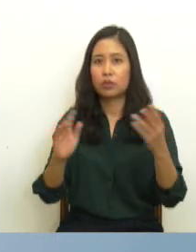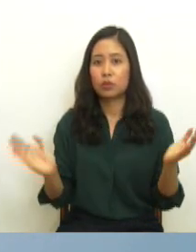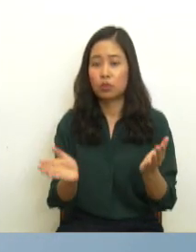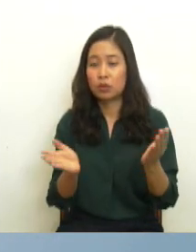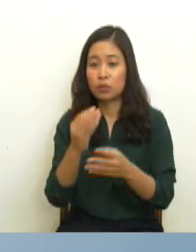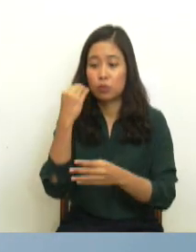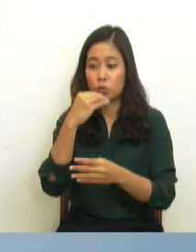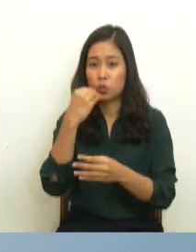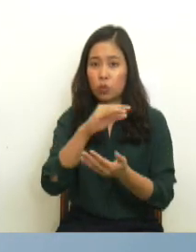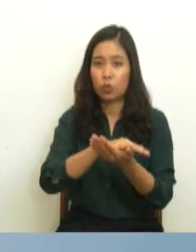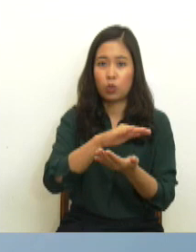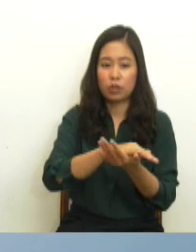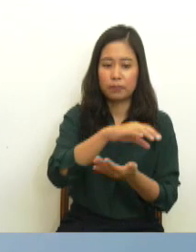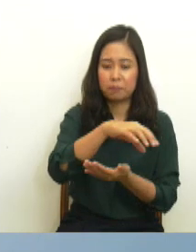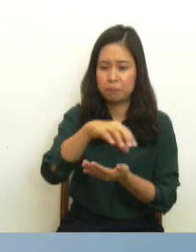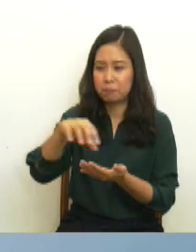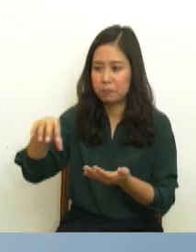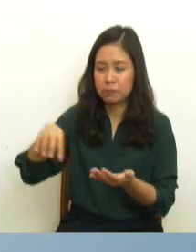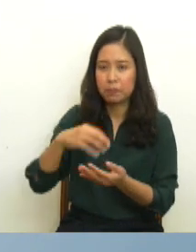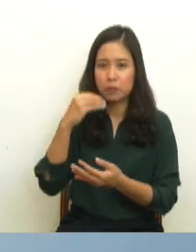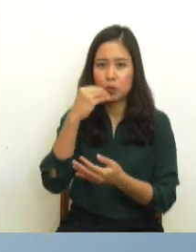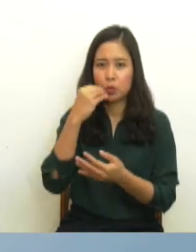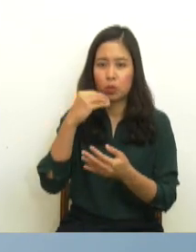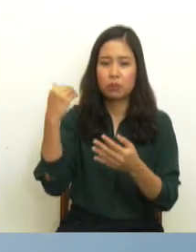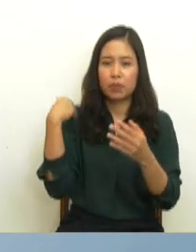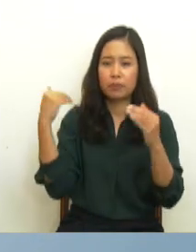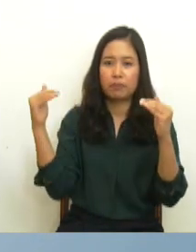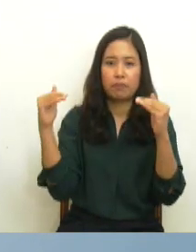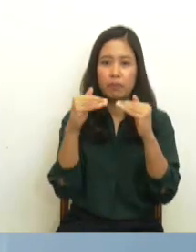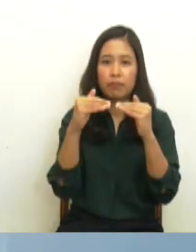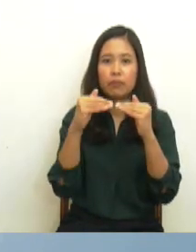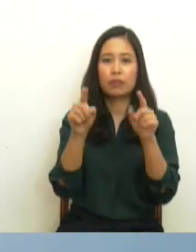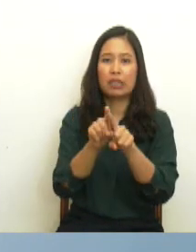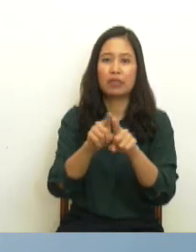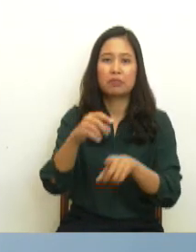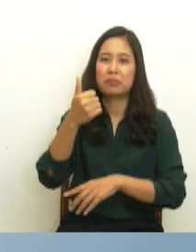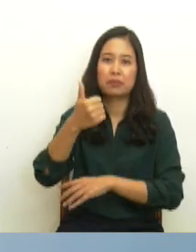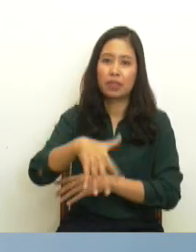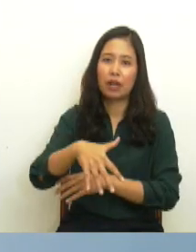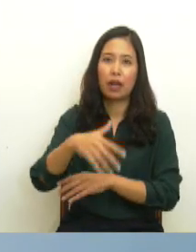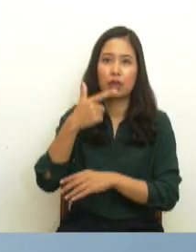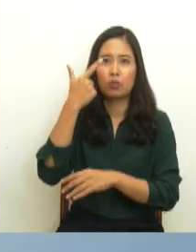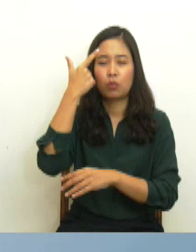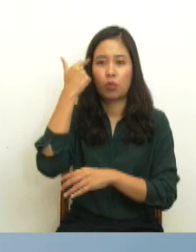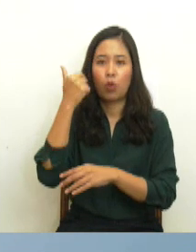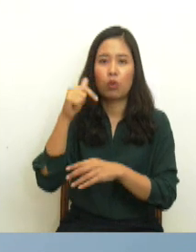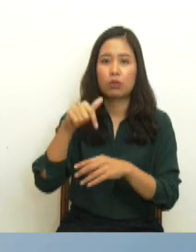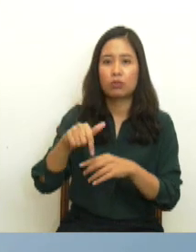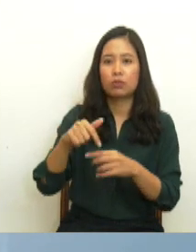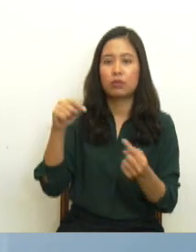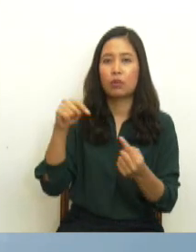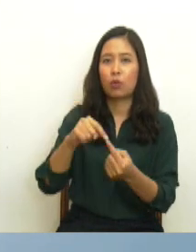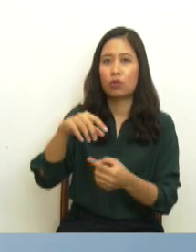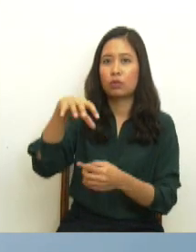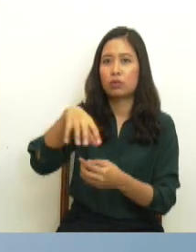นั้นมีคุณภาพที่เป็นมาตรฐานเดียวกันได้เพราะการพัฒนานั้นภูมิโยงอยู่กับลายหัว